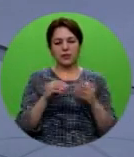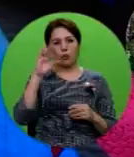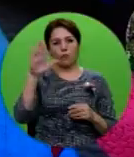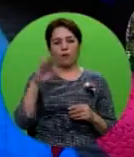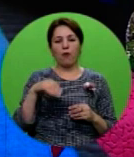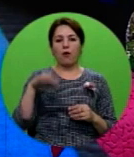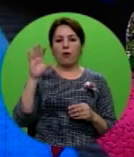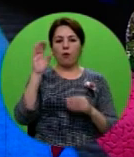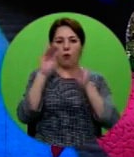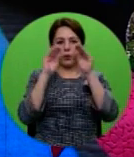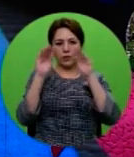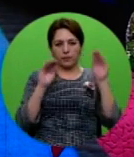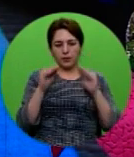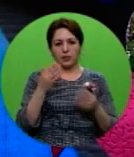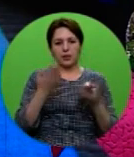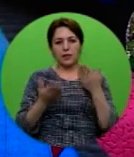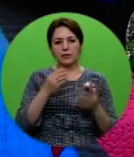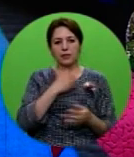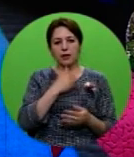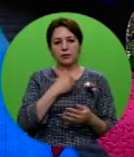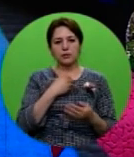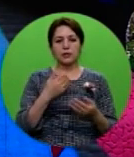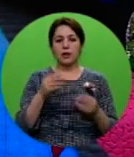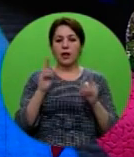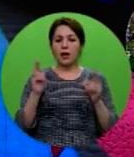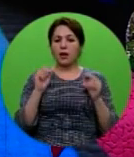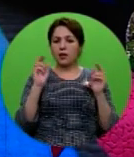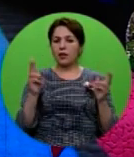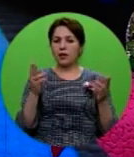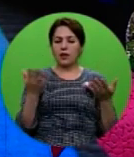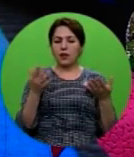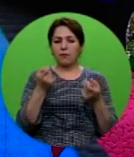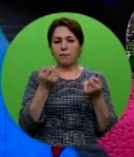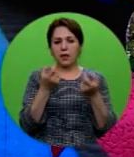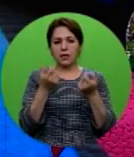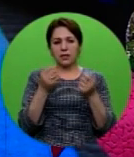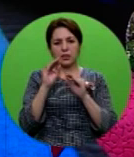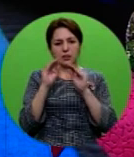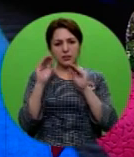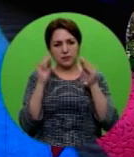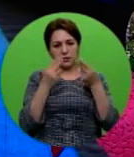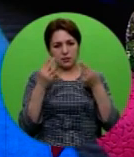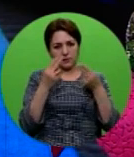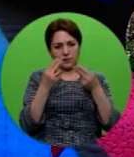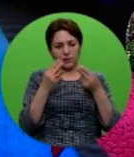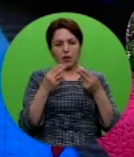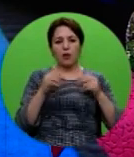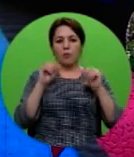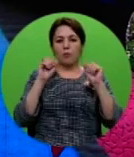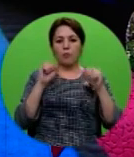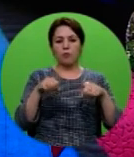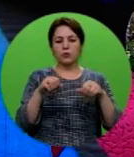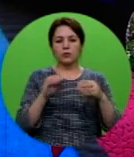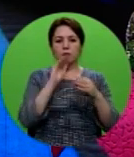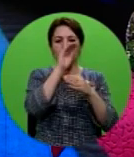орнамента. Если вы хотите сделать какие-то, добавить мелкие детали, вы можете это сделать только на последнем